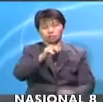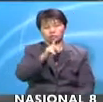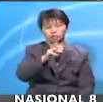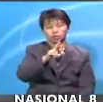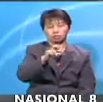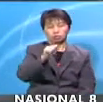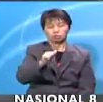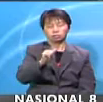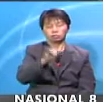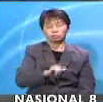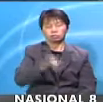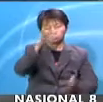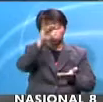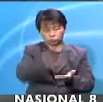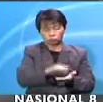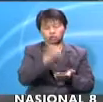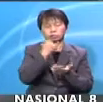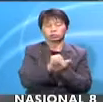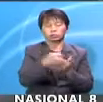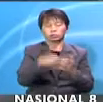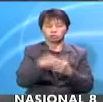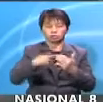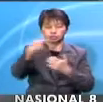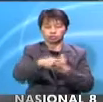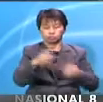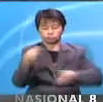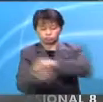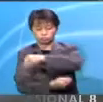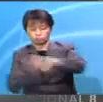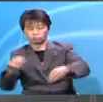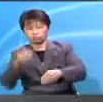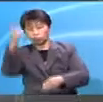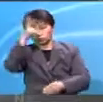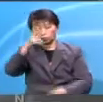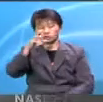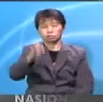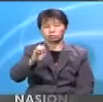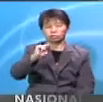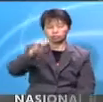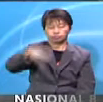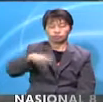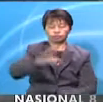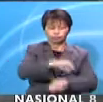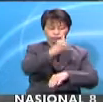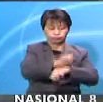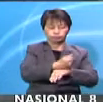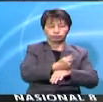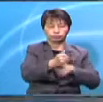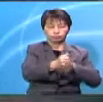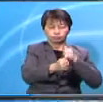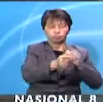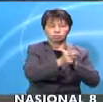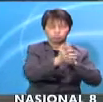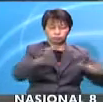negara nkre mengurangkan jinayah dalam program transformasi kerajaan gtv penuhan jabatan pencegahan jenayah dan